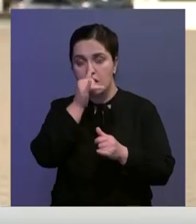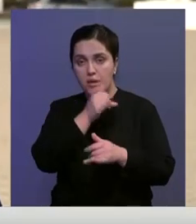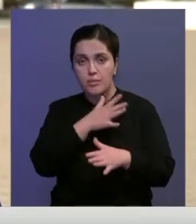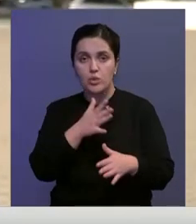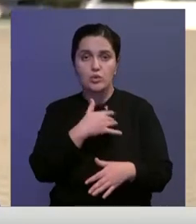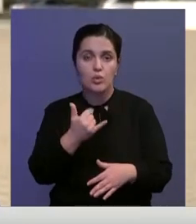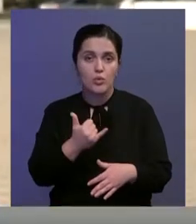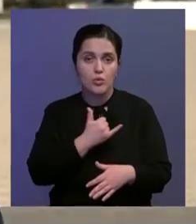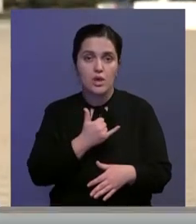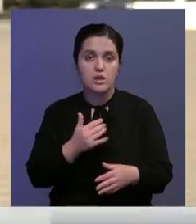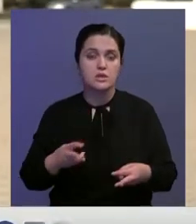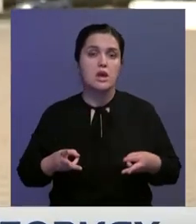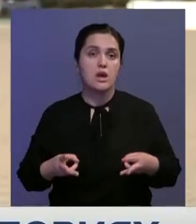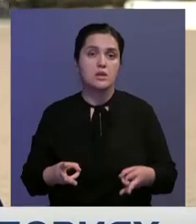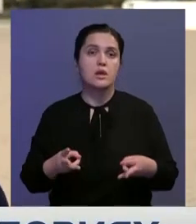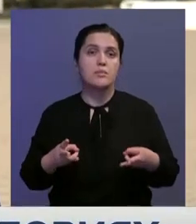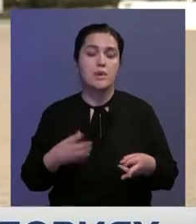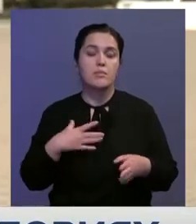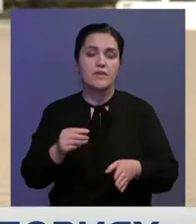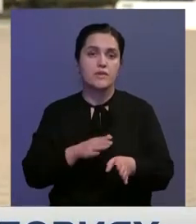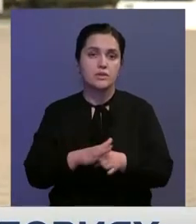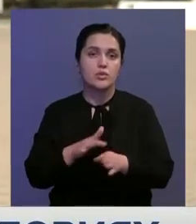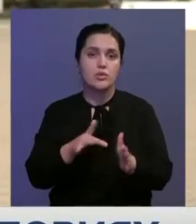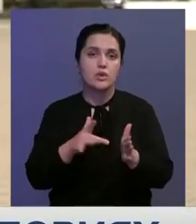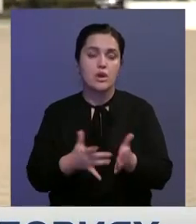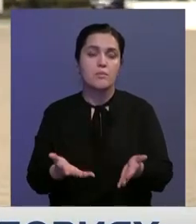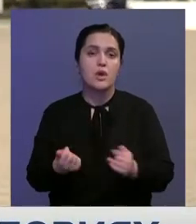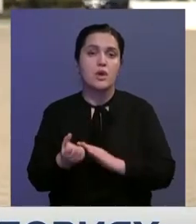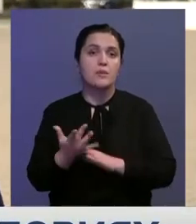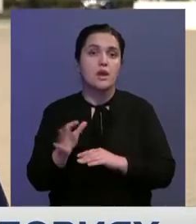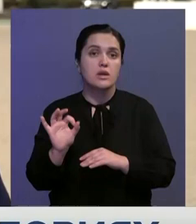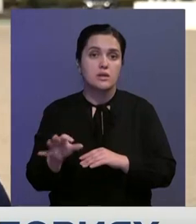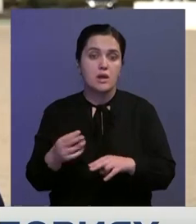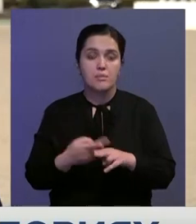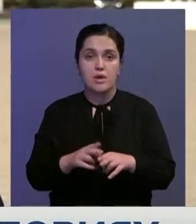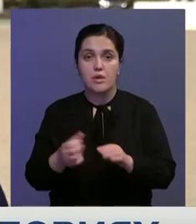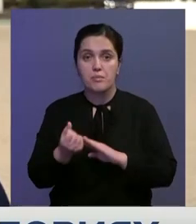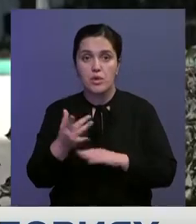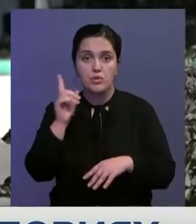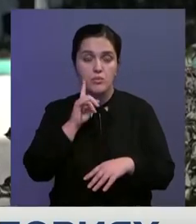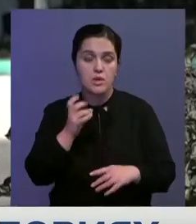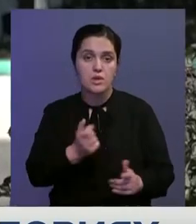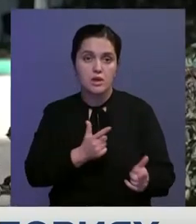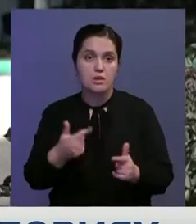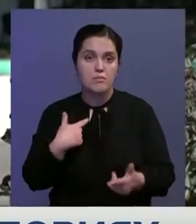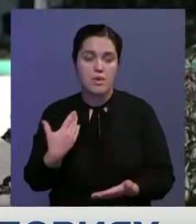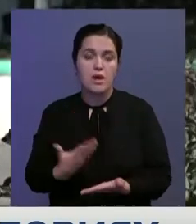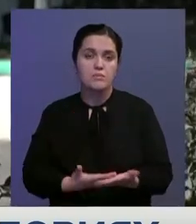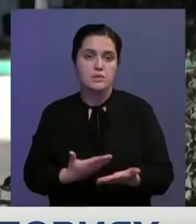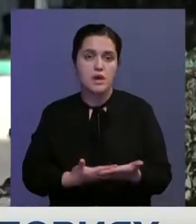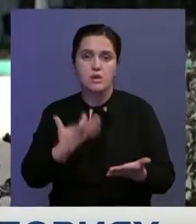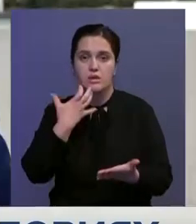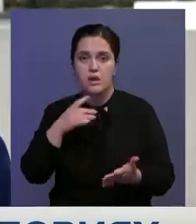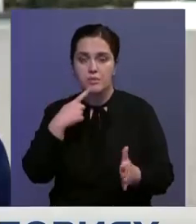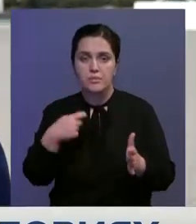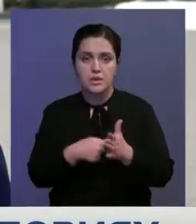нас, значит, отопление, мы весь город получит 15 октября, а 15 еще не наступило. Мы это им объяснили, горячее питание